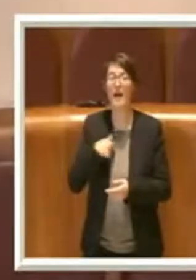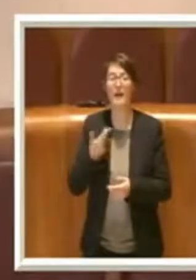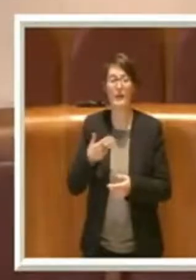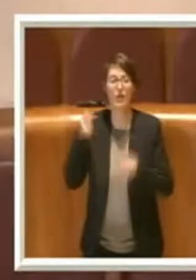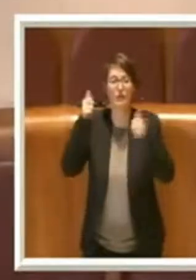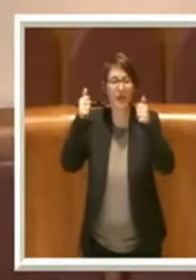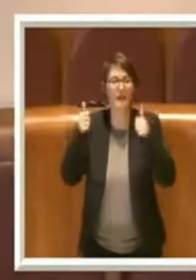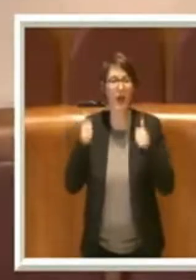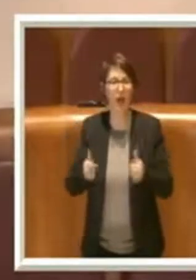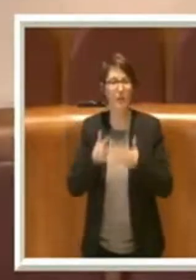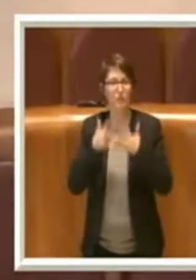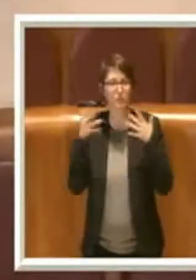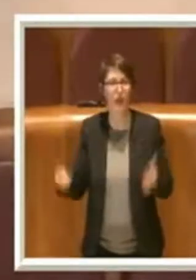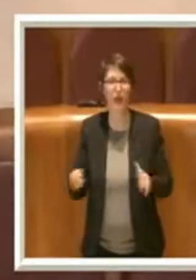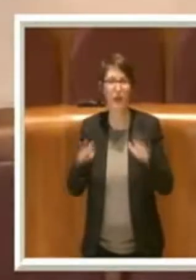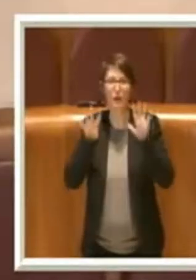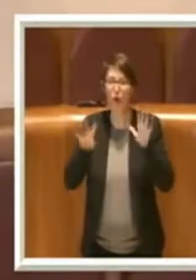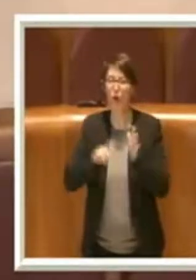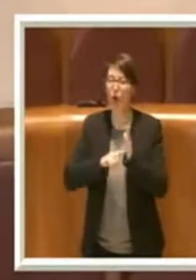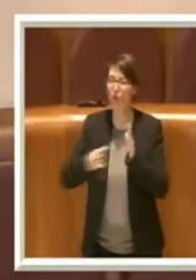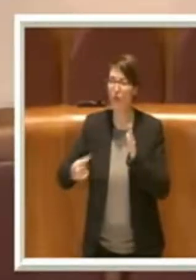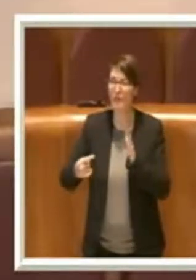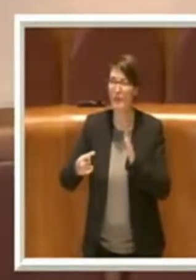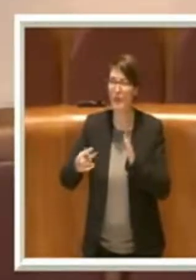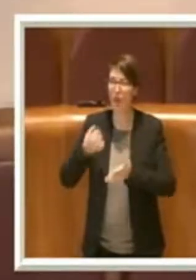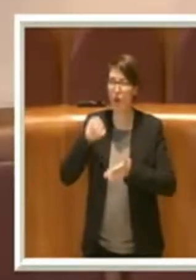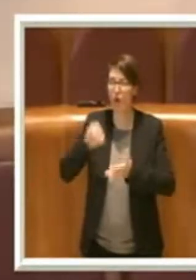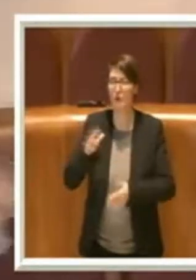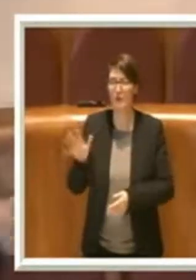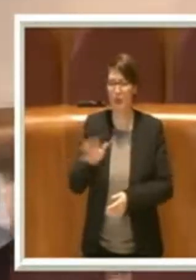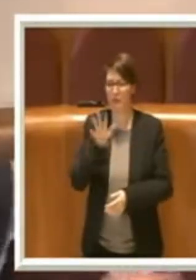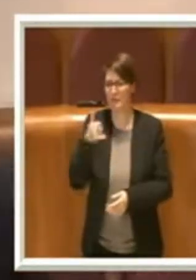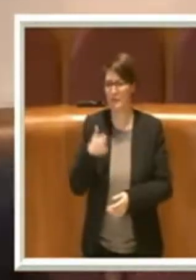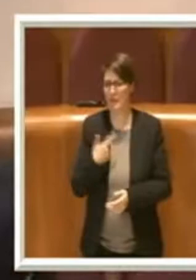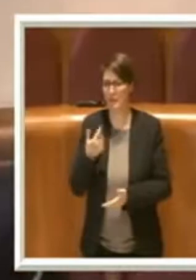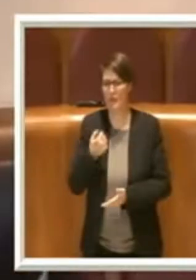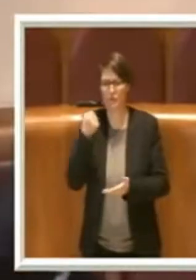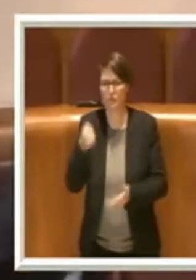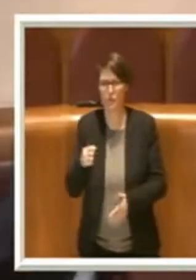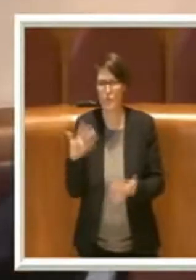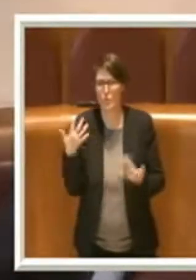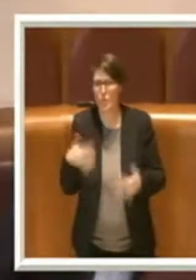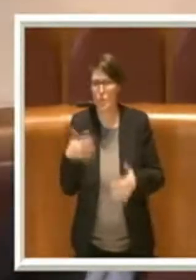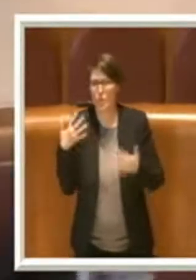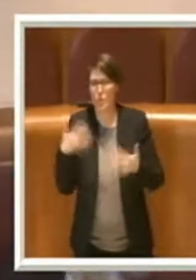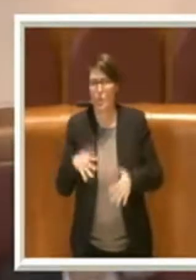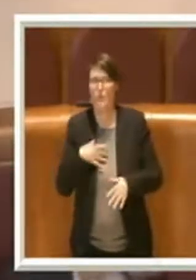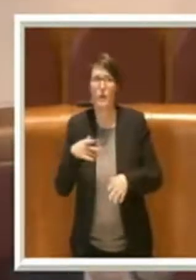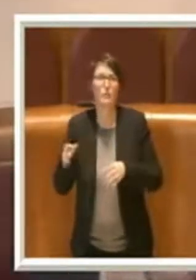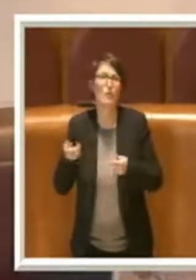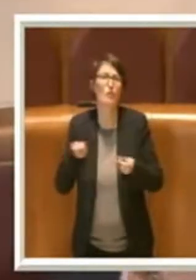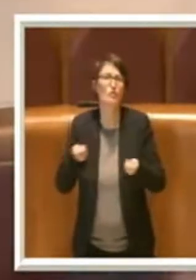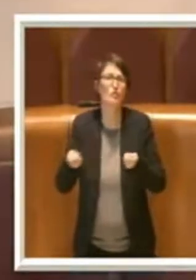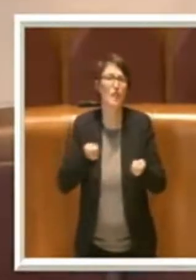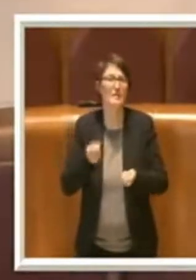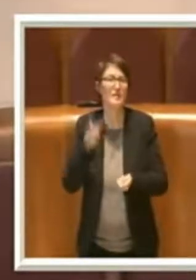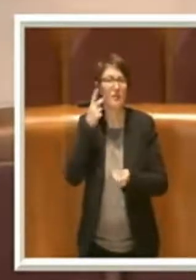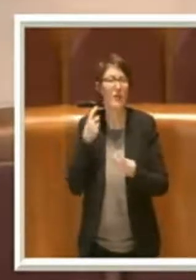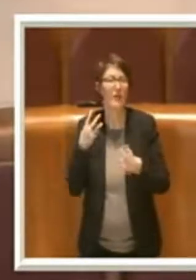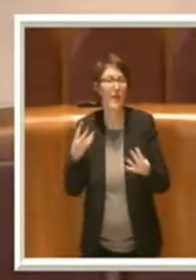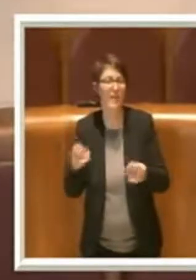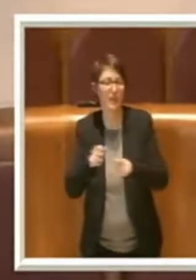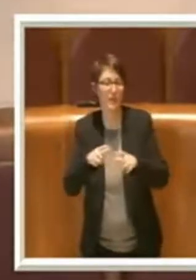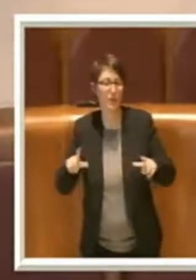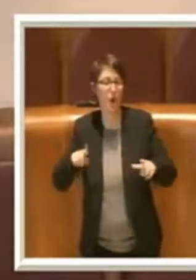che sembravano dei fondi incredibili per la gestione del verde urbano, ma che poi alla fine, ascoltando